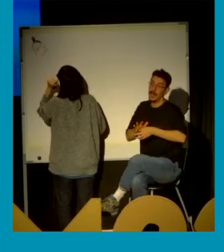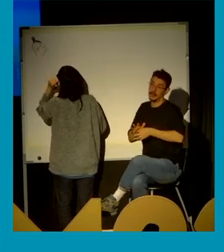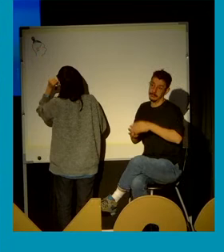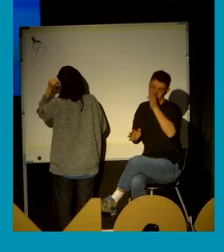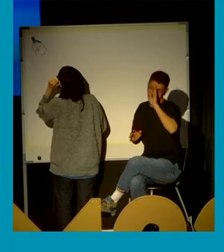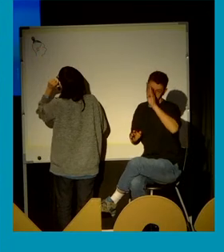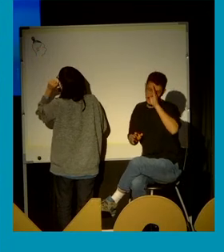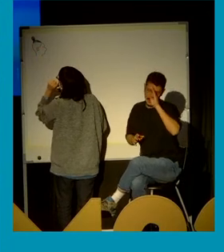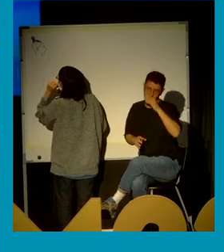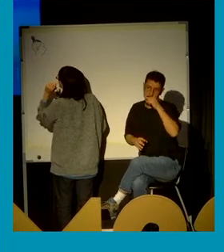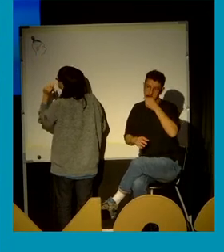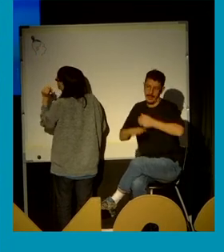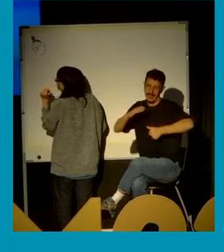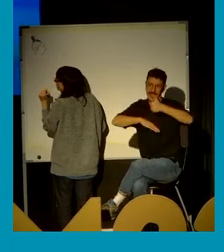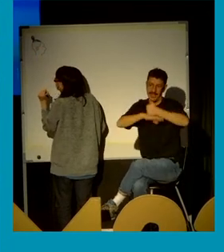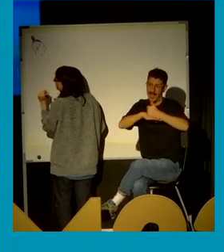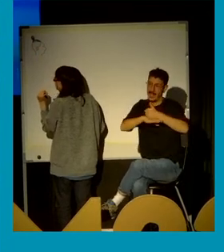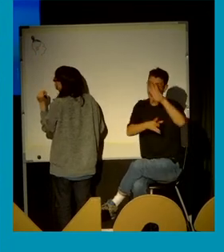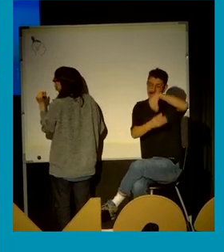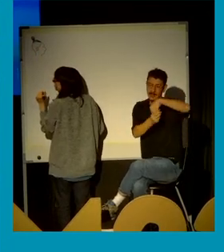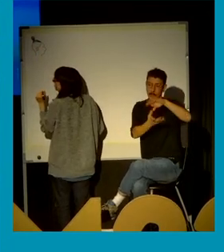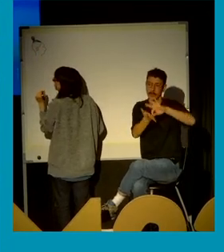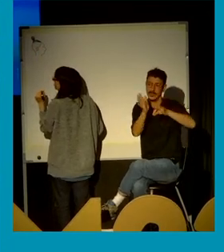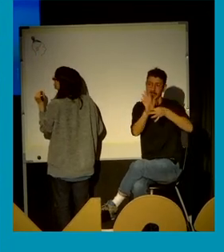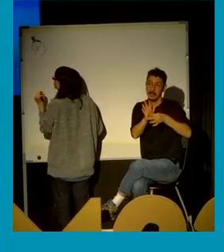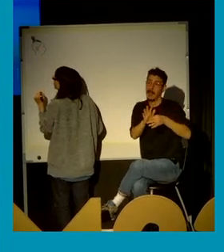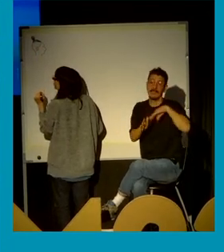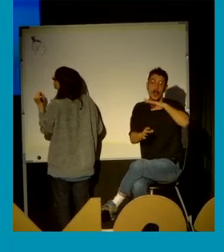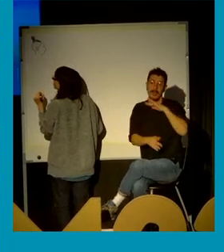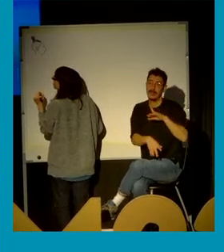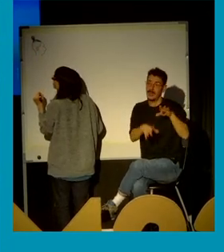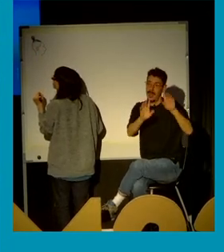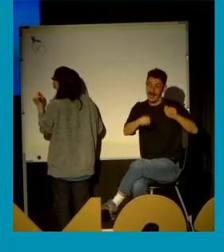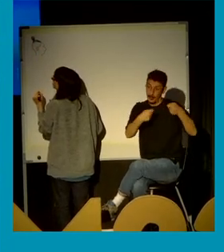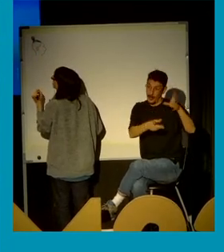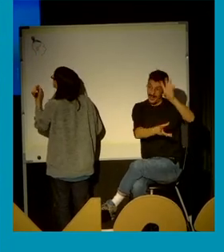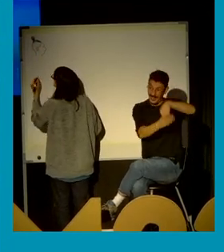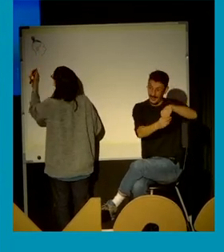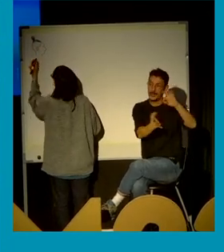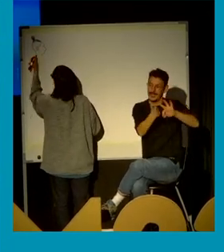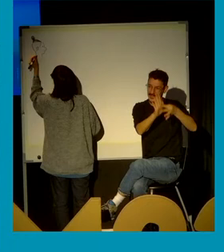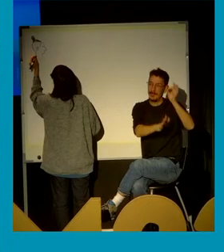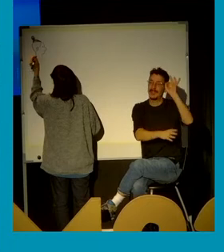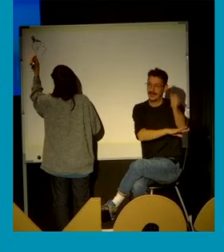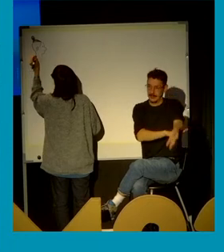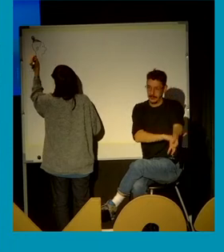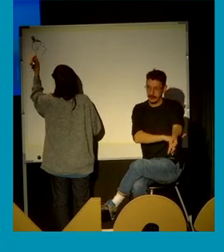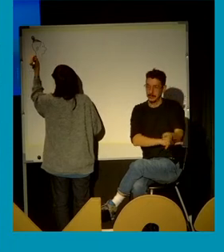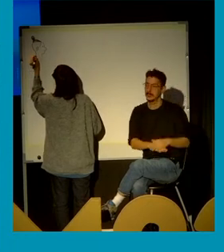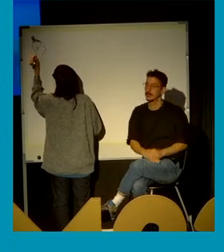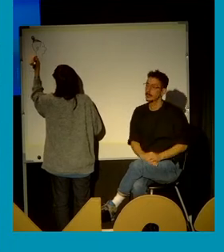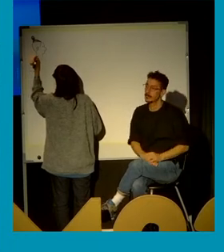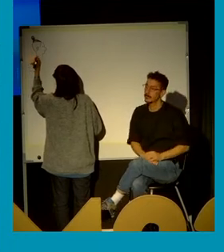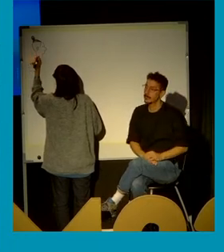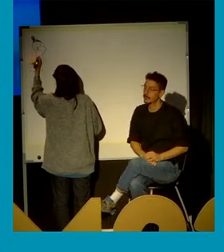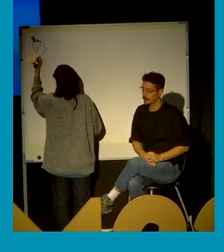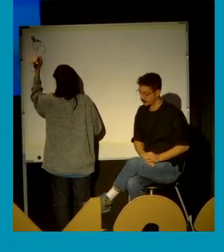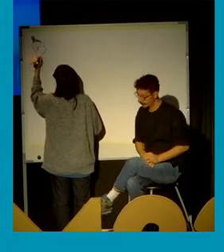han vingut a dir que evidentment això no